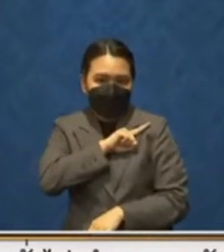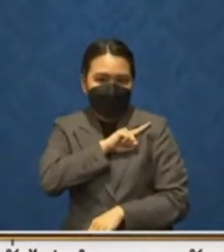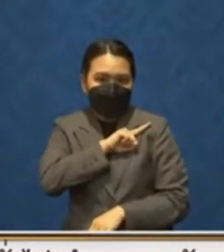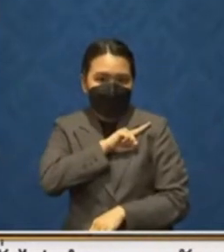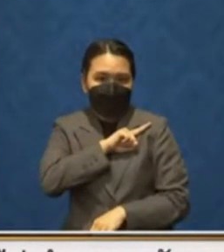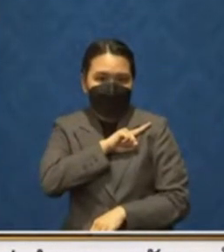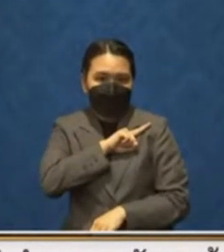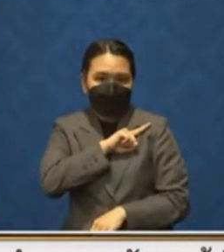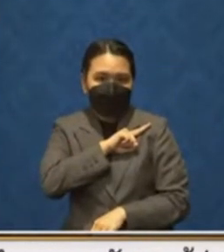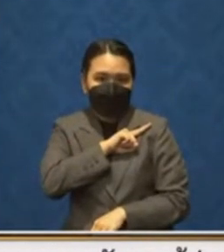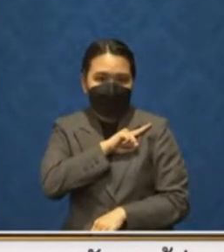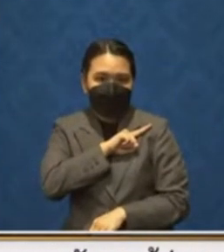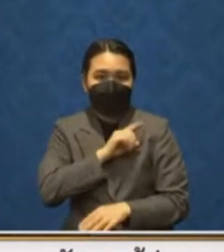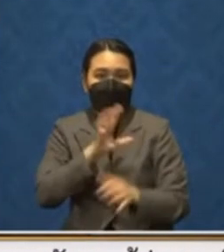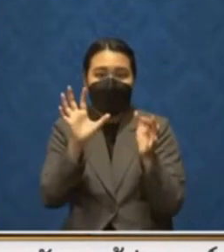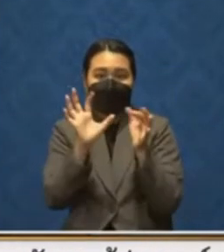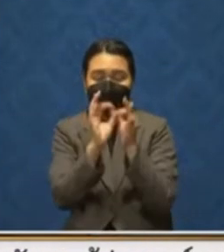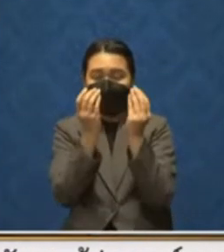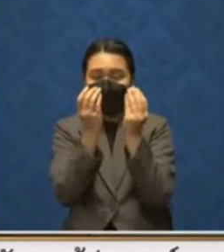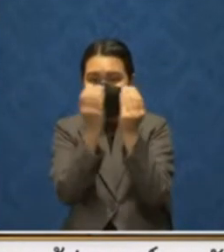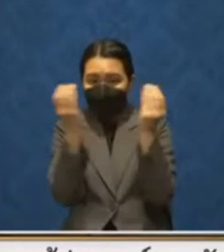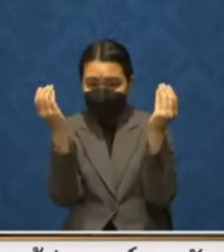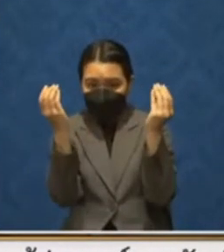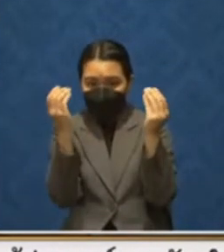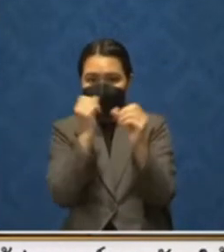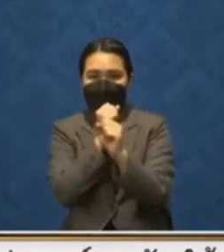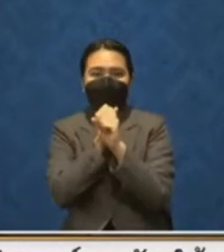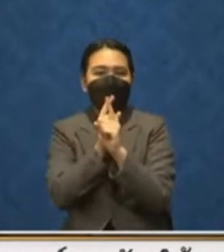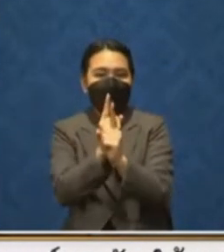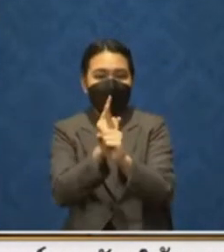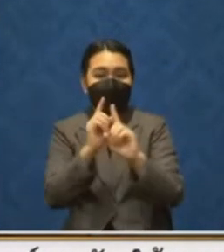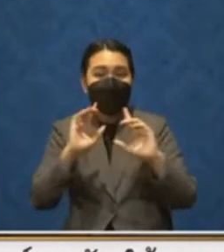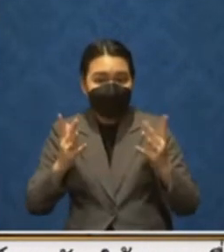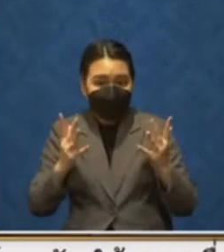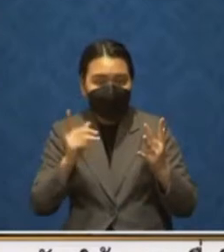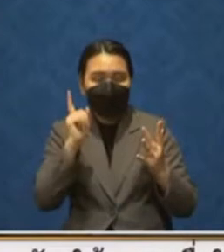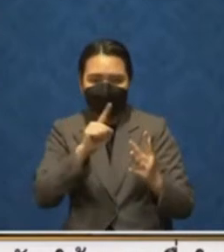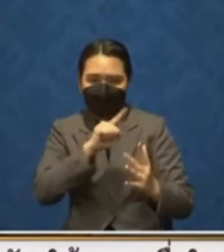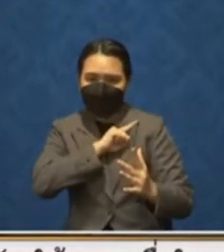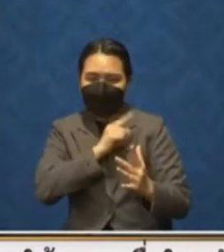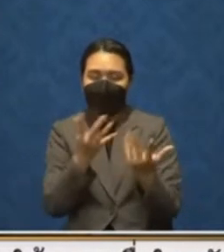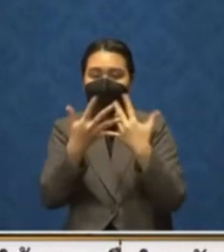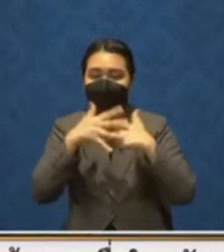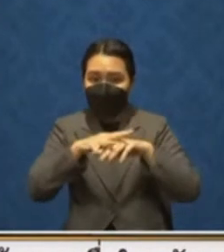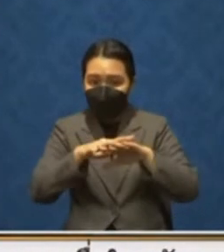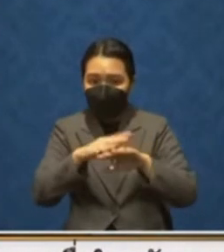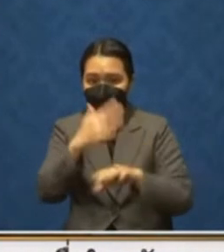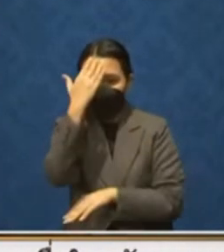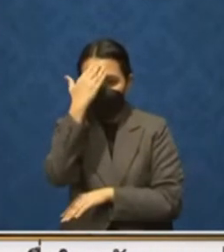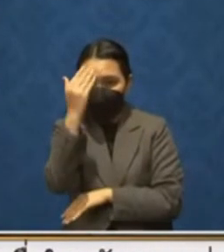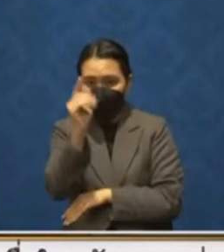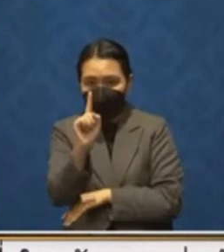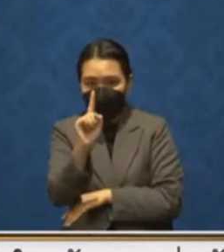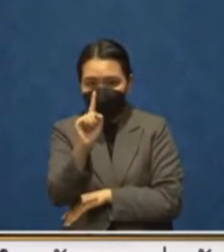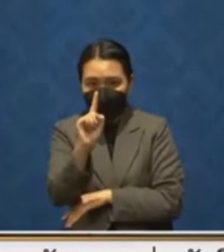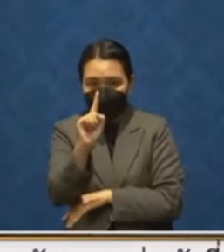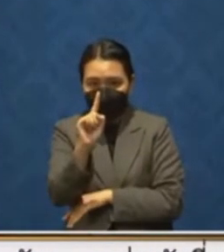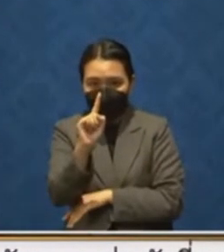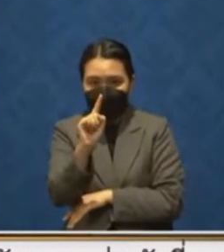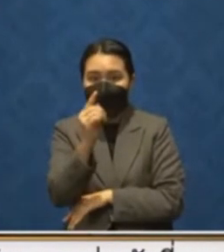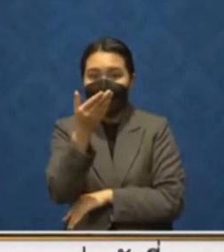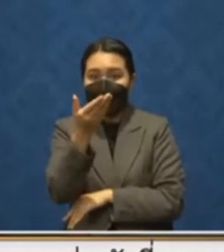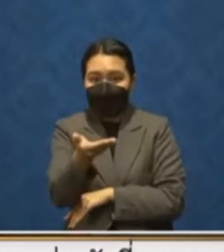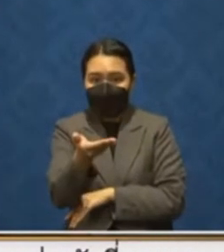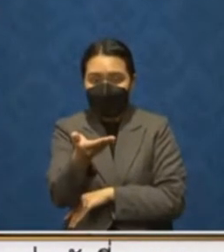ฝ่าฝืนรัฐธรรมนูญของคุณประยุทธ์ด้วยทำไมจะต้องรับผิดชอบนะครับก็คุณเป็น